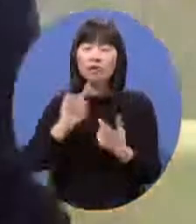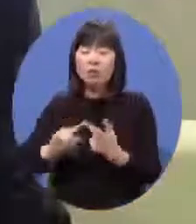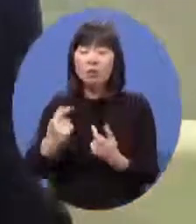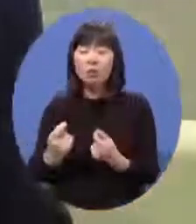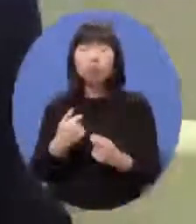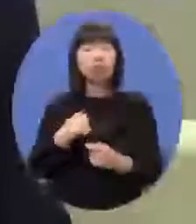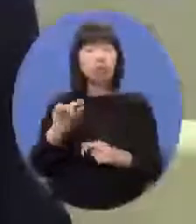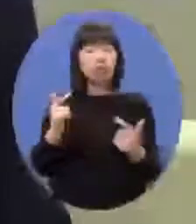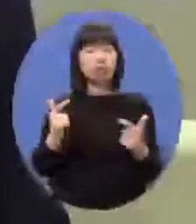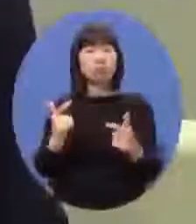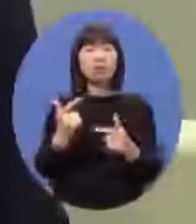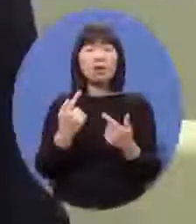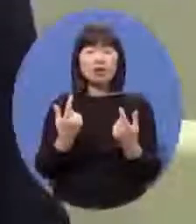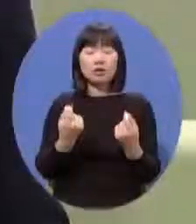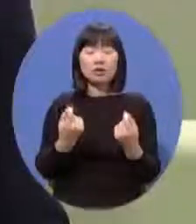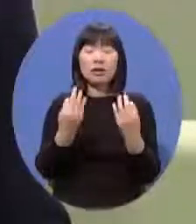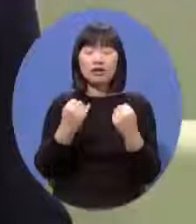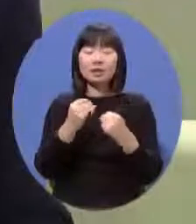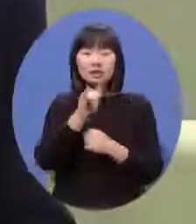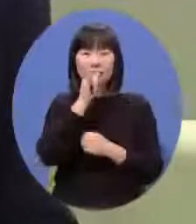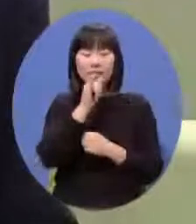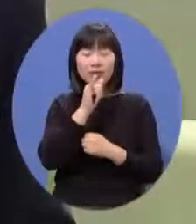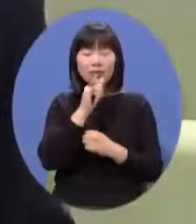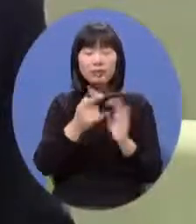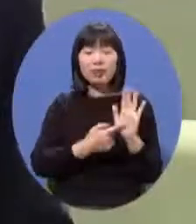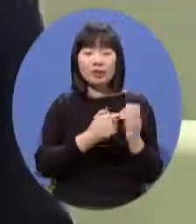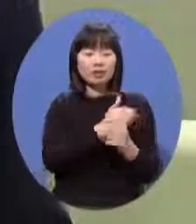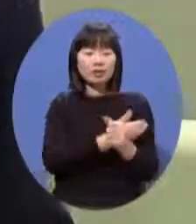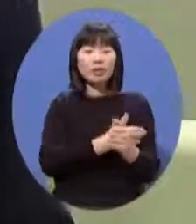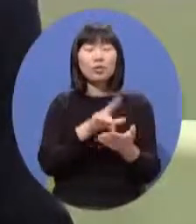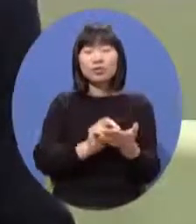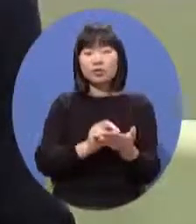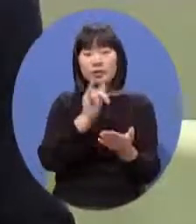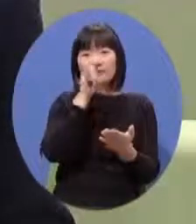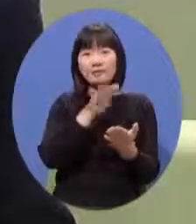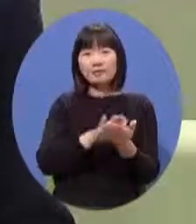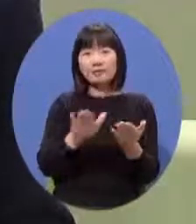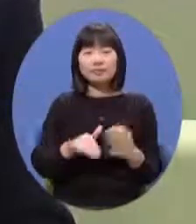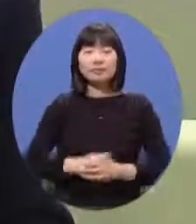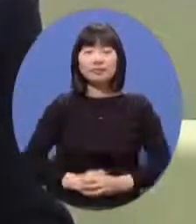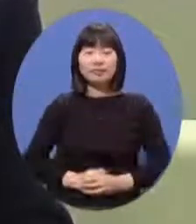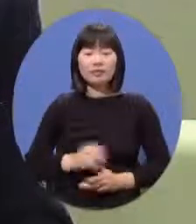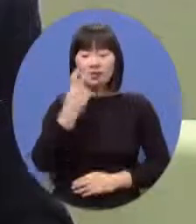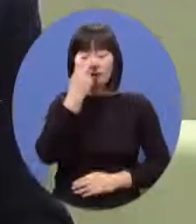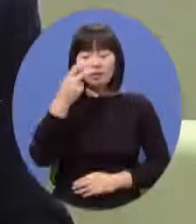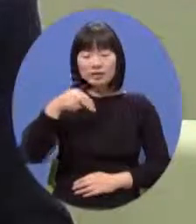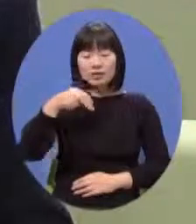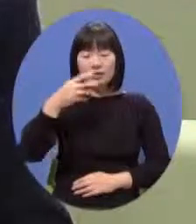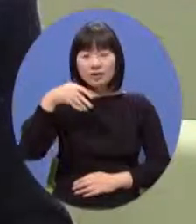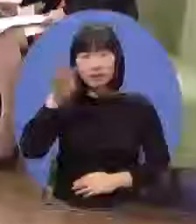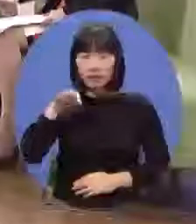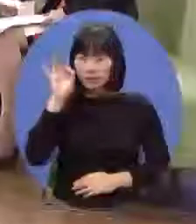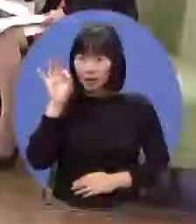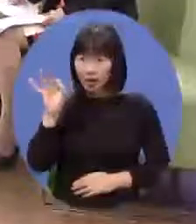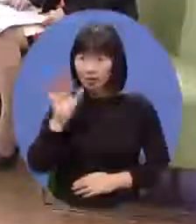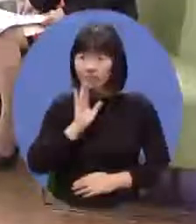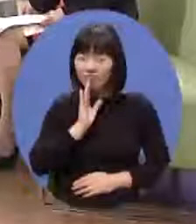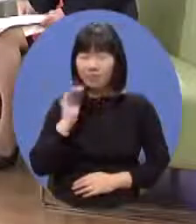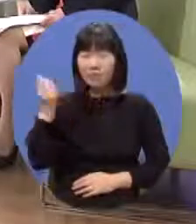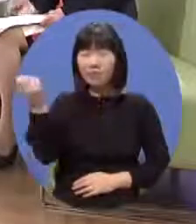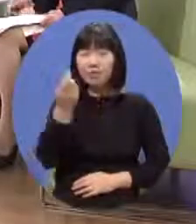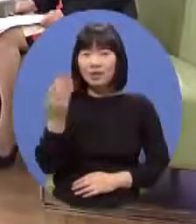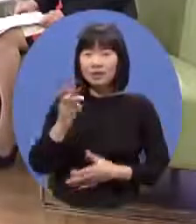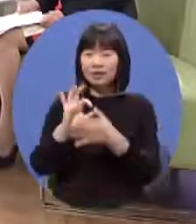내가 그런 건 아닌데 이런 거 많이 하는 아이들도 네. 표현력에 문제 있다 보셔야겠죠. 지금 체크해 보셨어요, 민재 아빠? 네. 몇 개